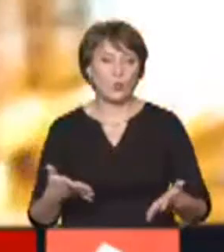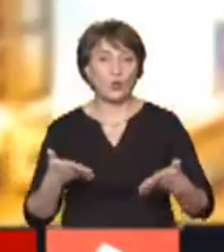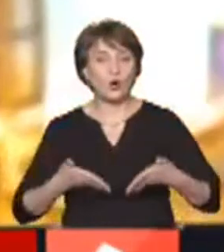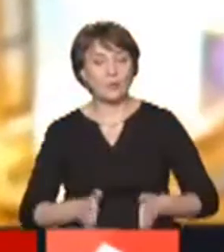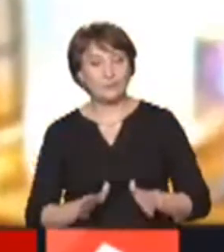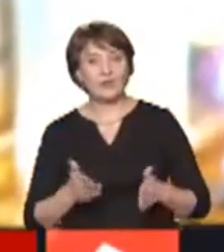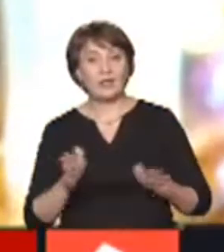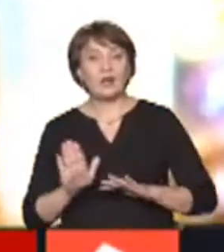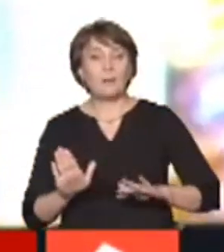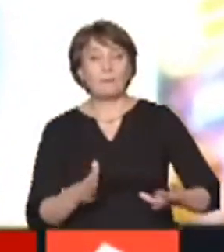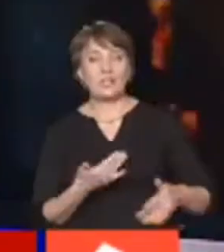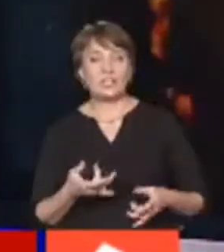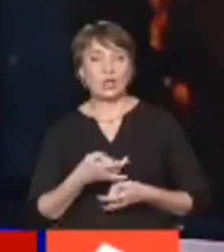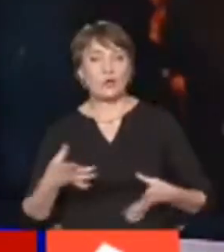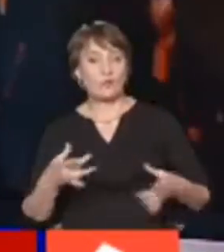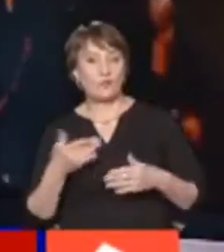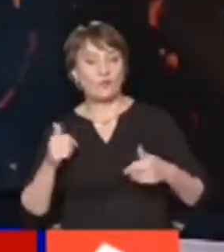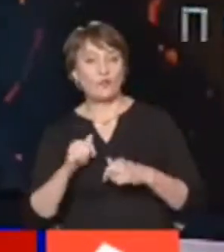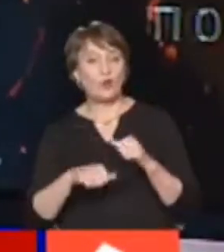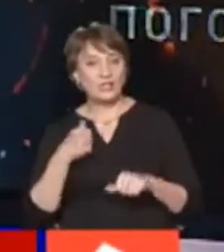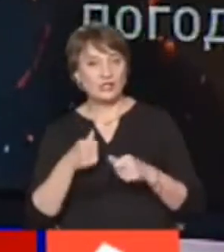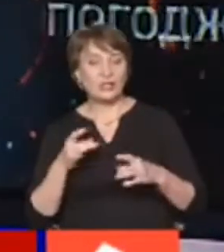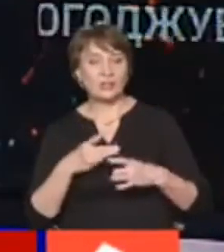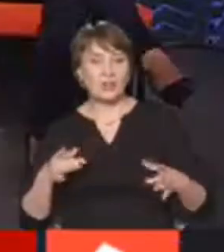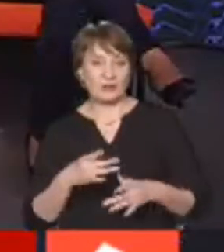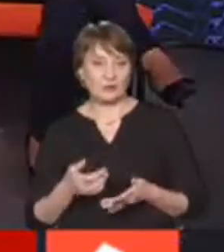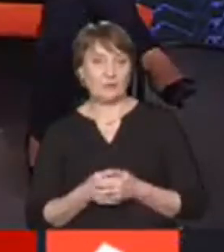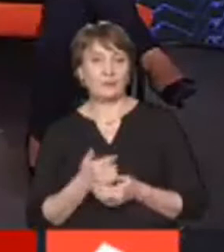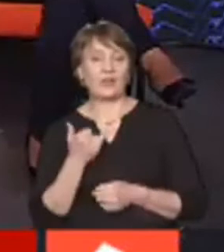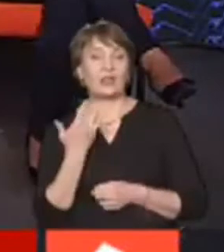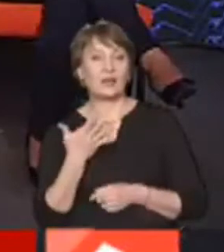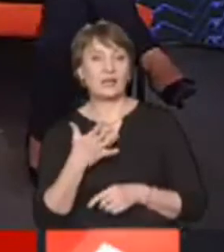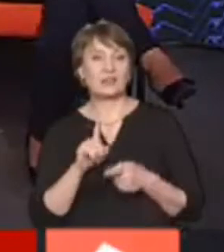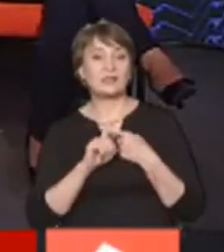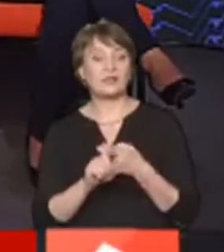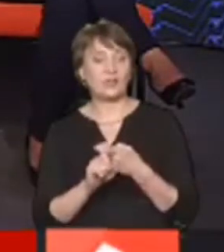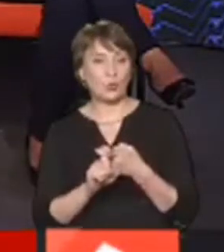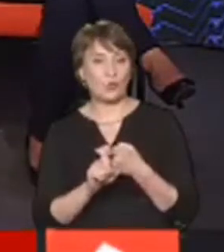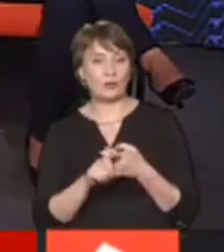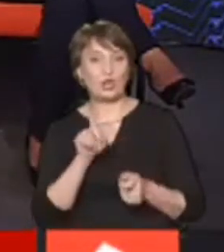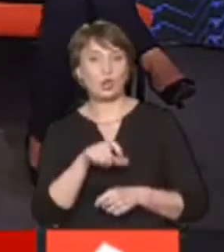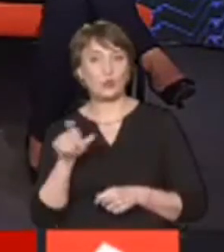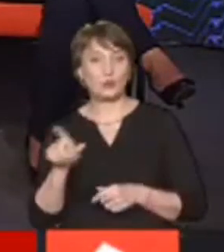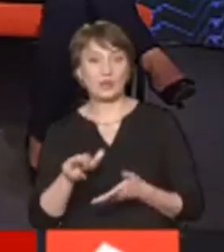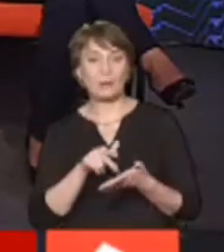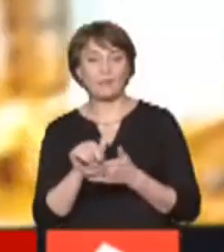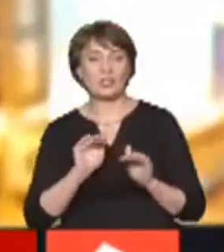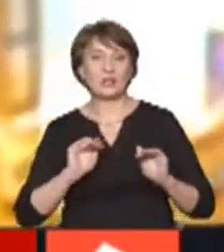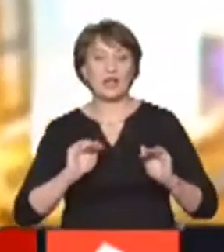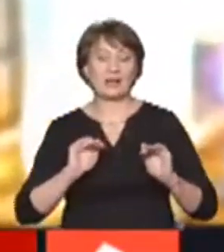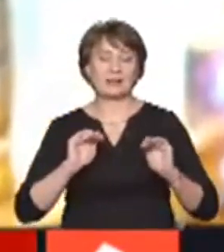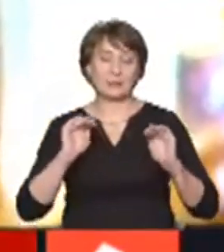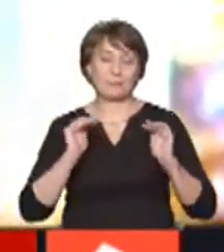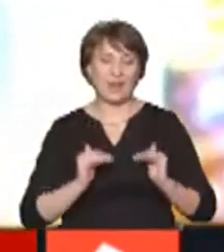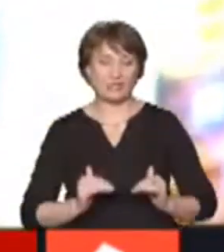після новорічних свят, все ж таки, щоб у нас кількість інфікованих людей пішла на зменшення,